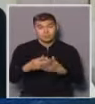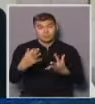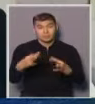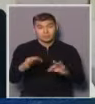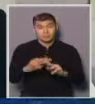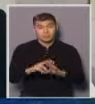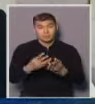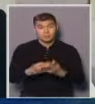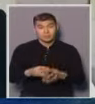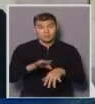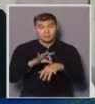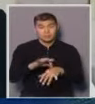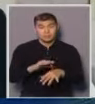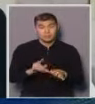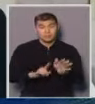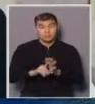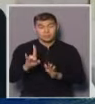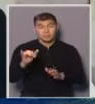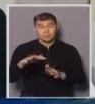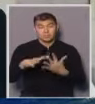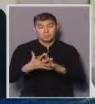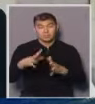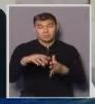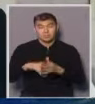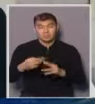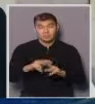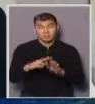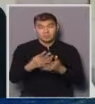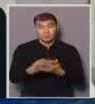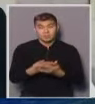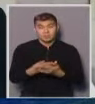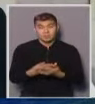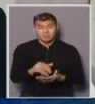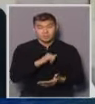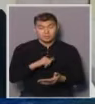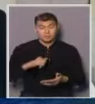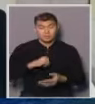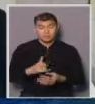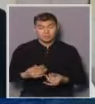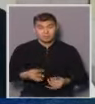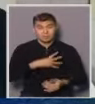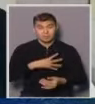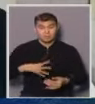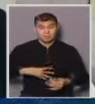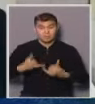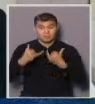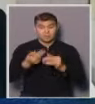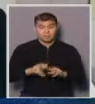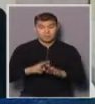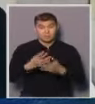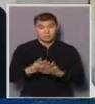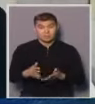30 жыл толуына орай орайластырып мына Еркінқала ауылдық округінде өзіміздің ардагерлерімізді марапаттау,